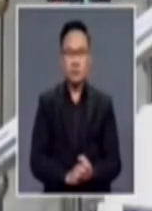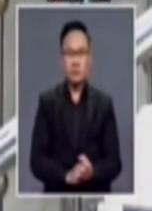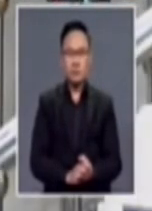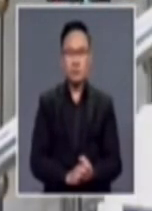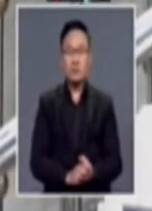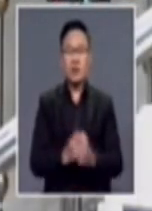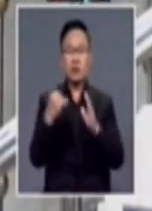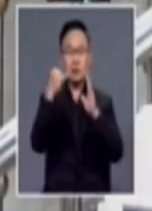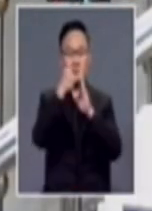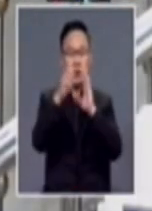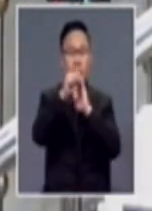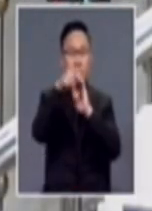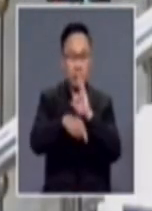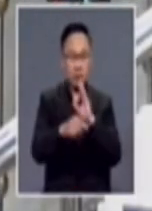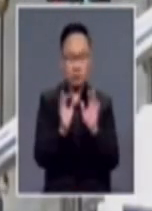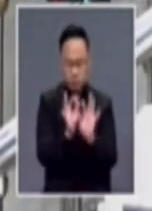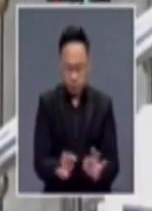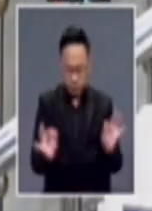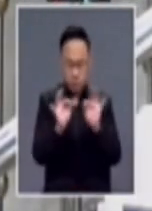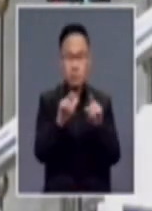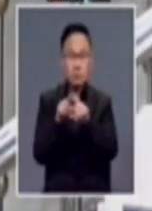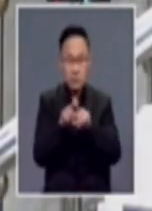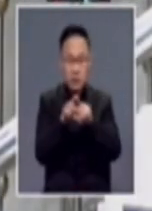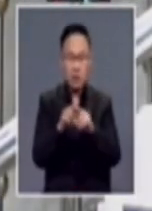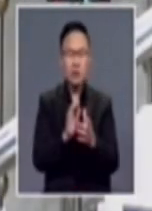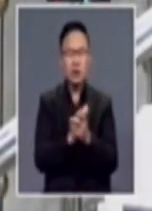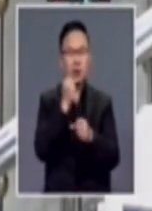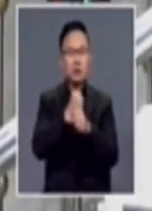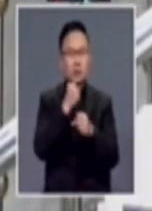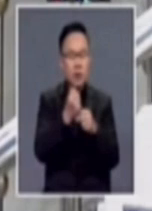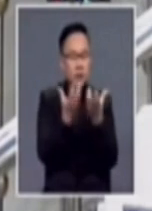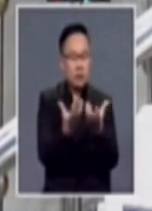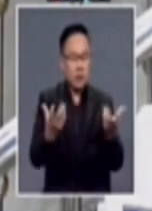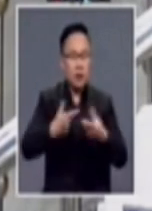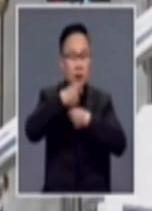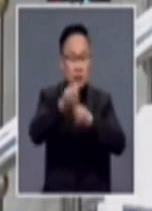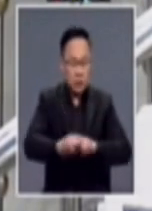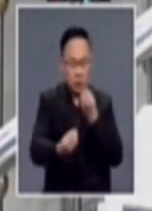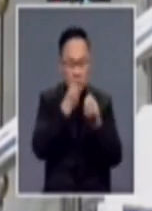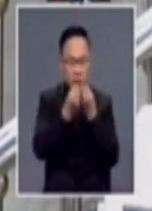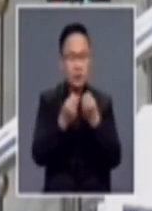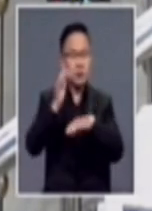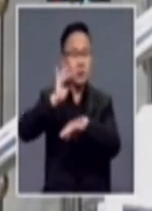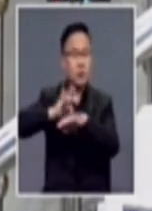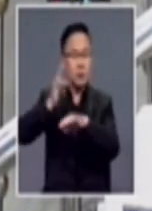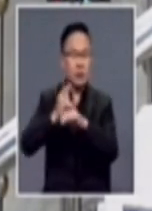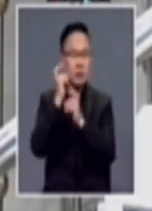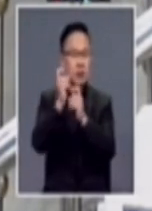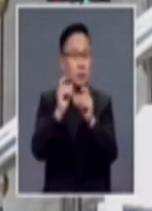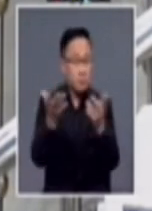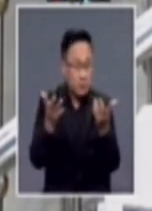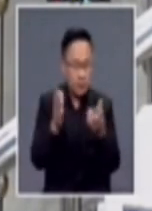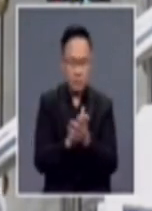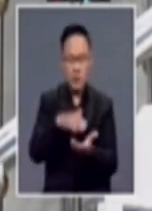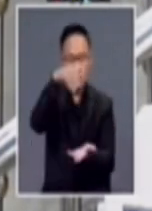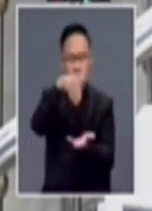คุณผู้ชมคะจังหวัดสุพรรณบุรีถือเป็นอีกหนึ่งจังหวัดนะคะที่เป็นฐานการผลิตในสินค้าเกษตรและก็อาหารปลอดภัยรวมไปถึงยังมีแหล่งท่องเ